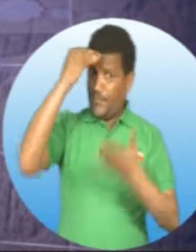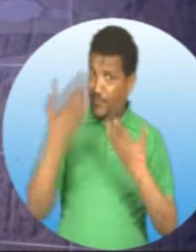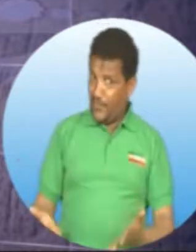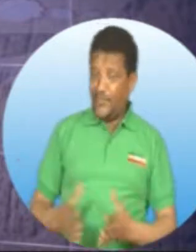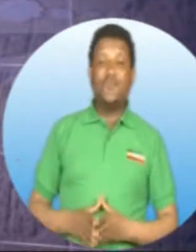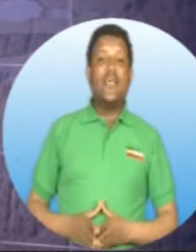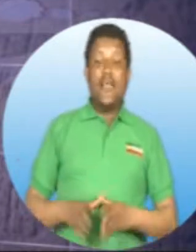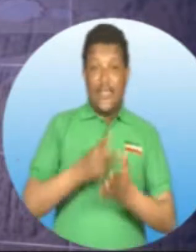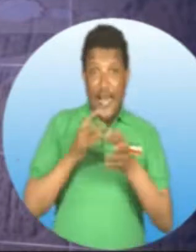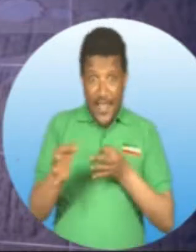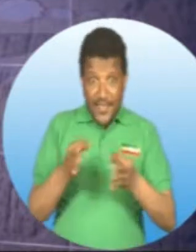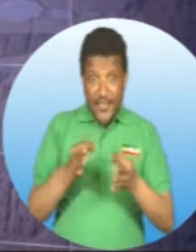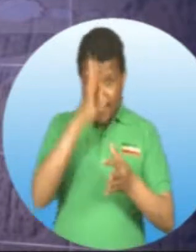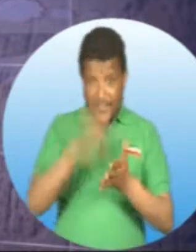ተምራችኋል።